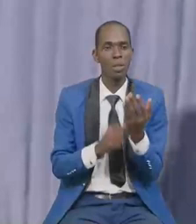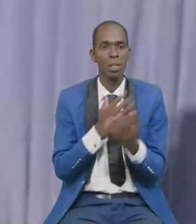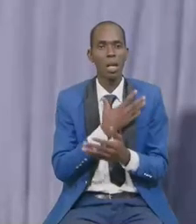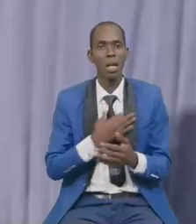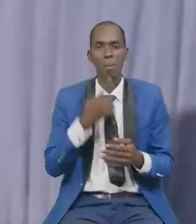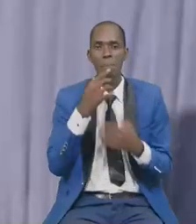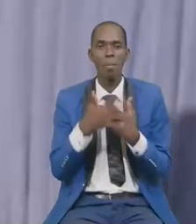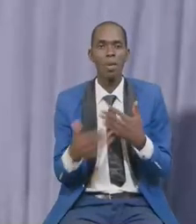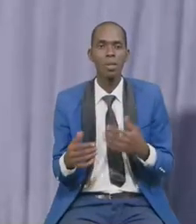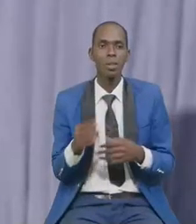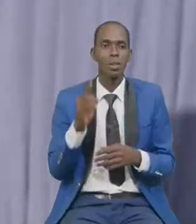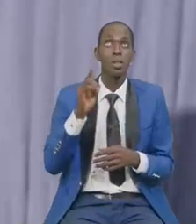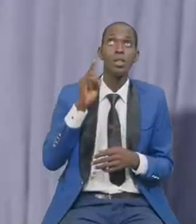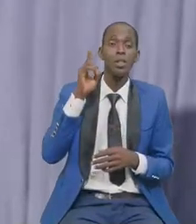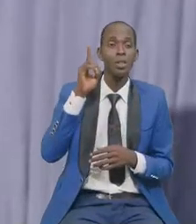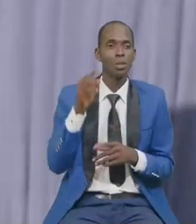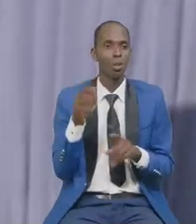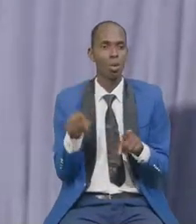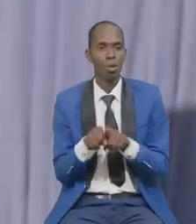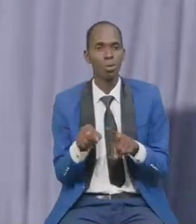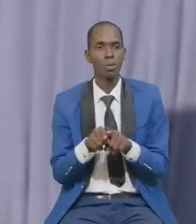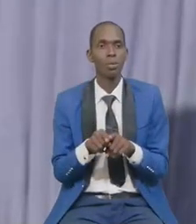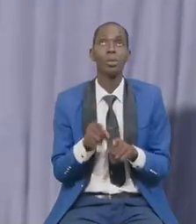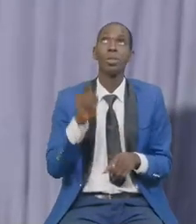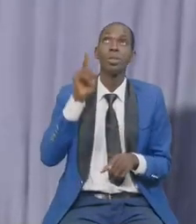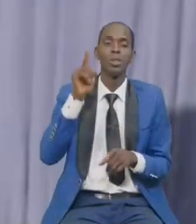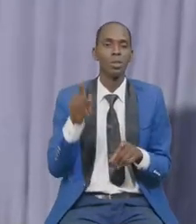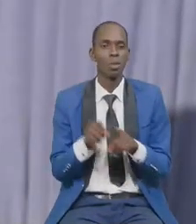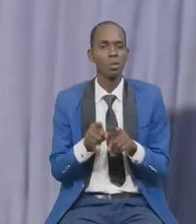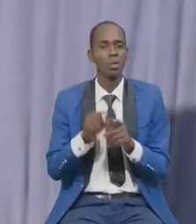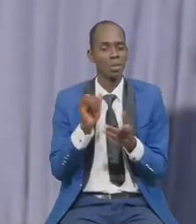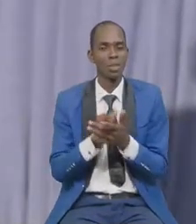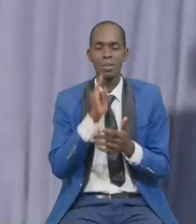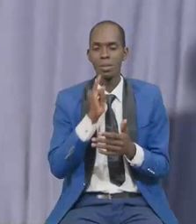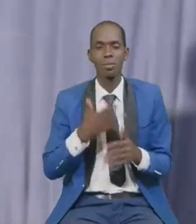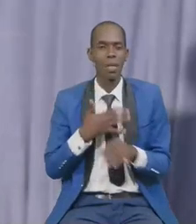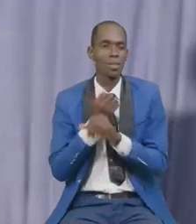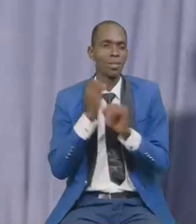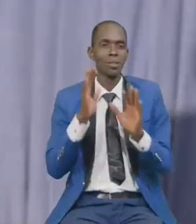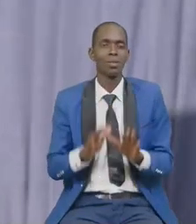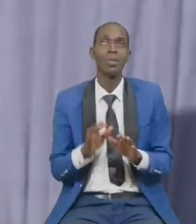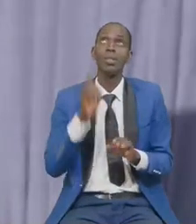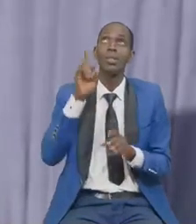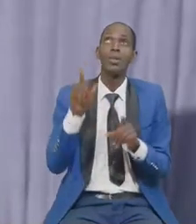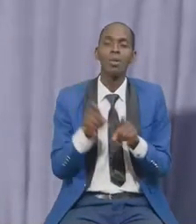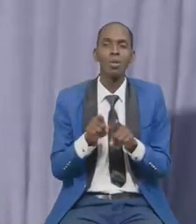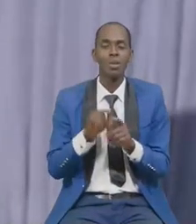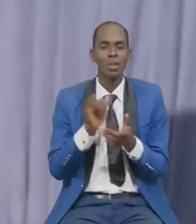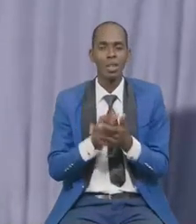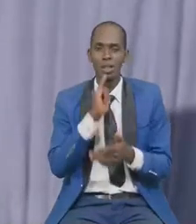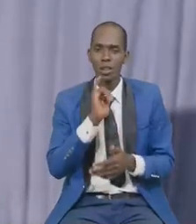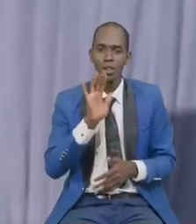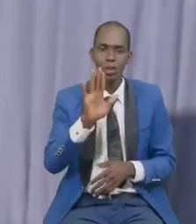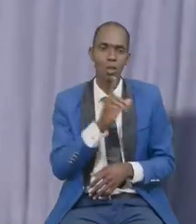Ainsi donc, puisque les enfants participent au sang et à la chair, il y a également participé le Sauveur, ton Seigneur. Il